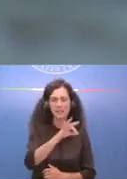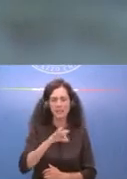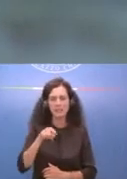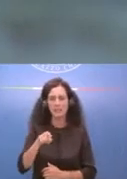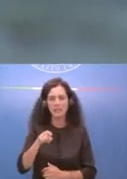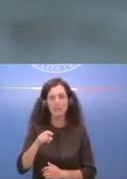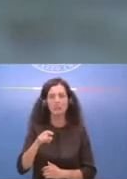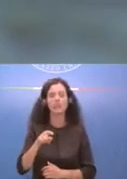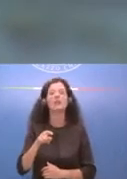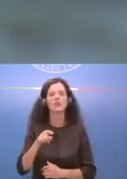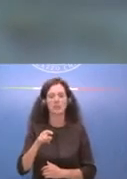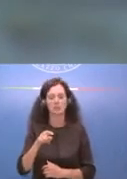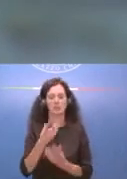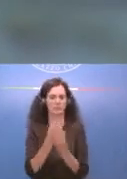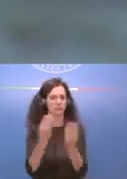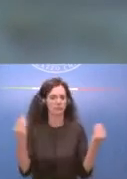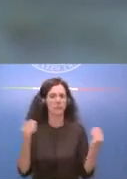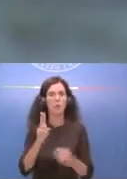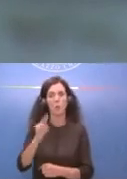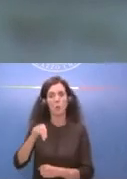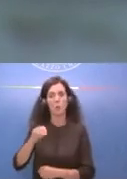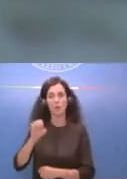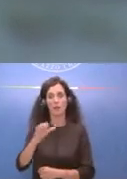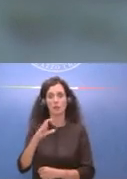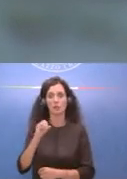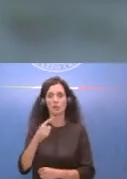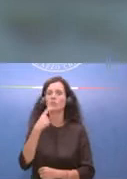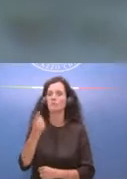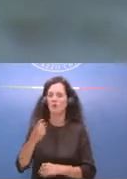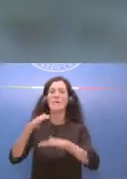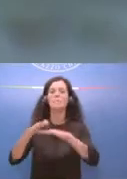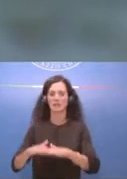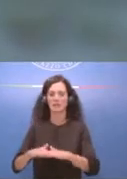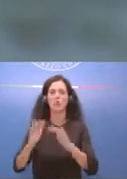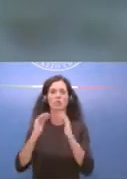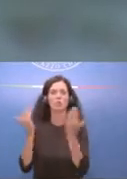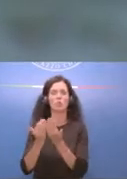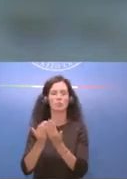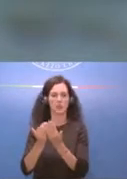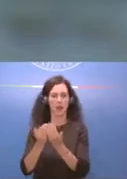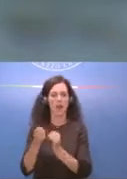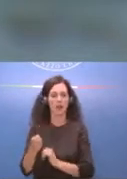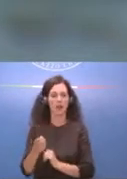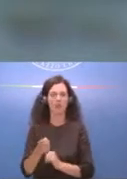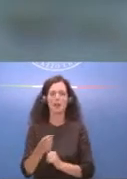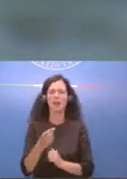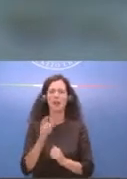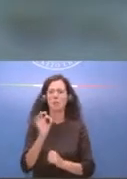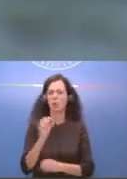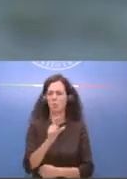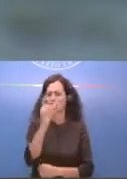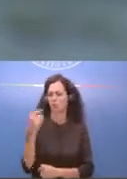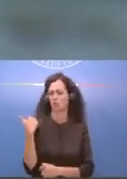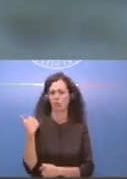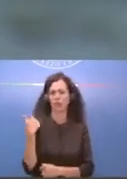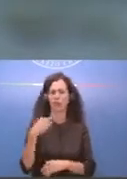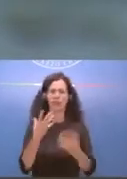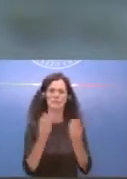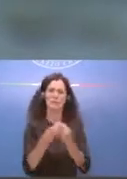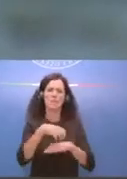patrimonio mondiale dell'umanità qualche giorno fa scherzando suggerito è visto franceschini che forse la cosa più facile